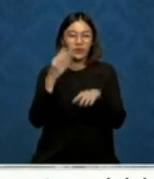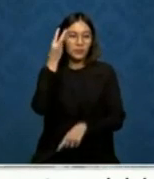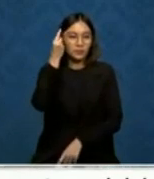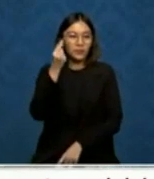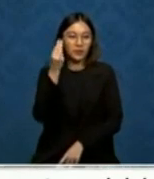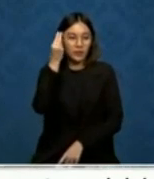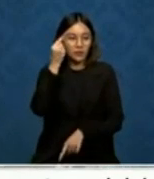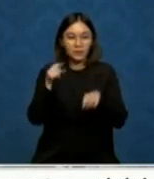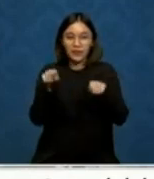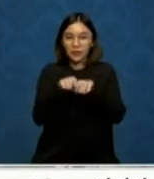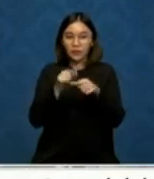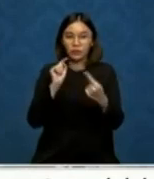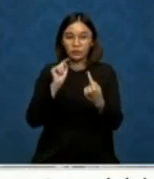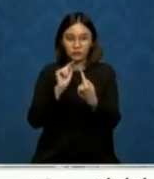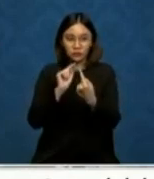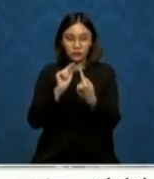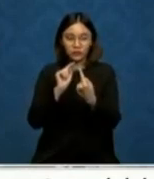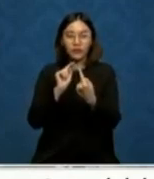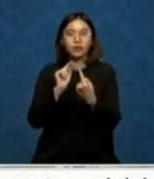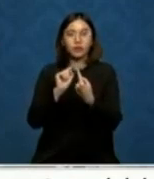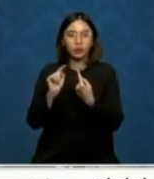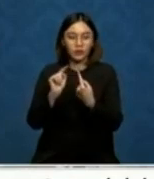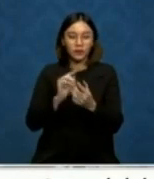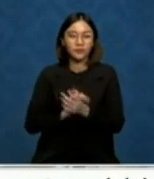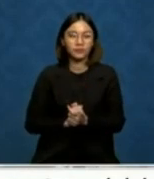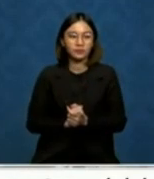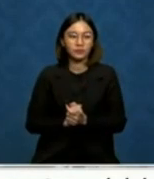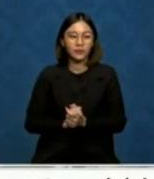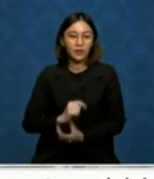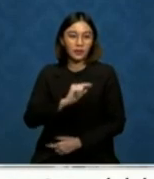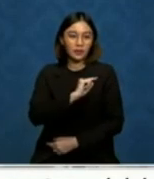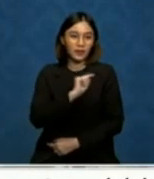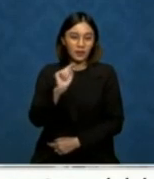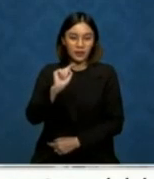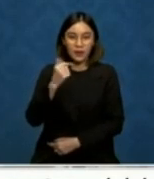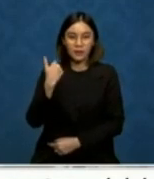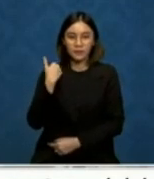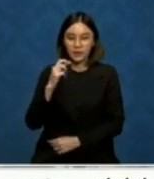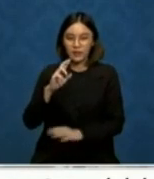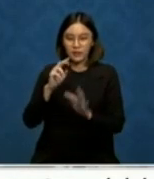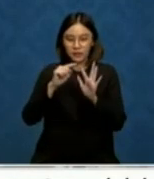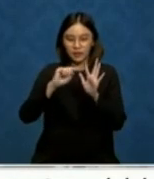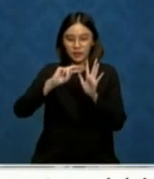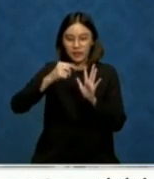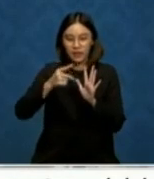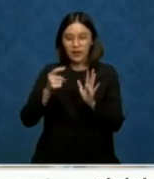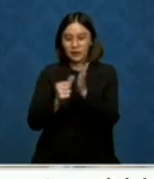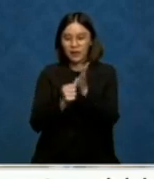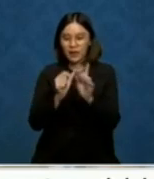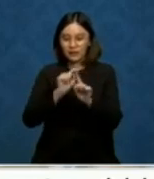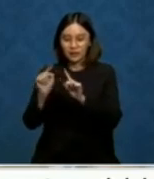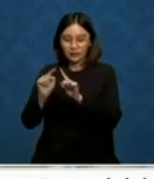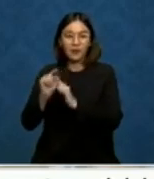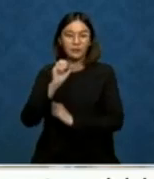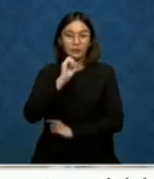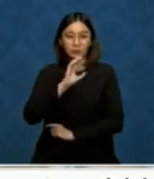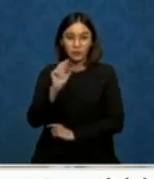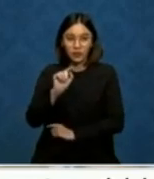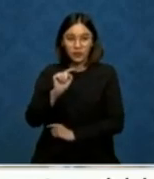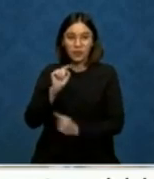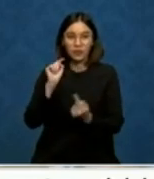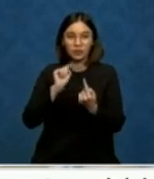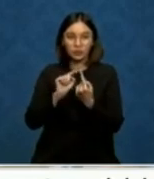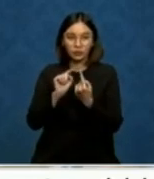เห็นด้วยนะครับแต่ว่าในฐานะที่จะมีร่างแก้ไขต่างๆเนี่ยครับก็ยืนยันนะครับว่า